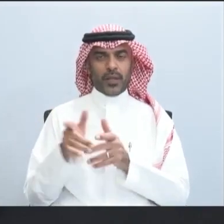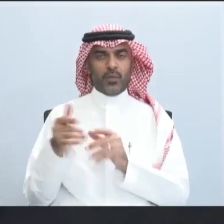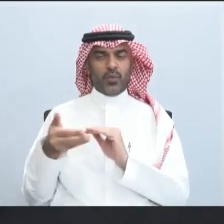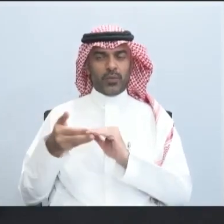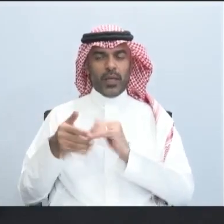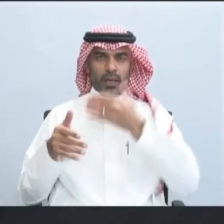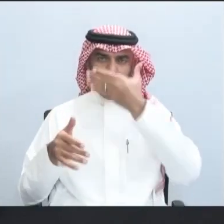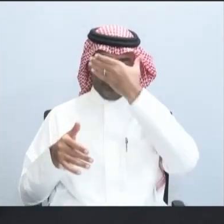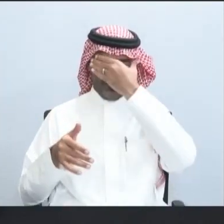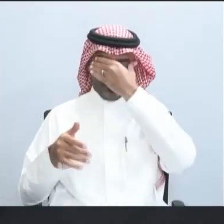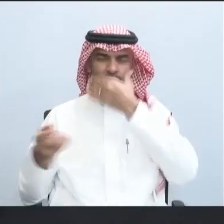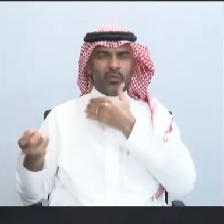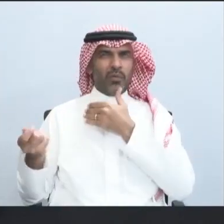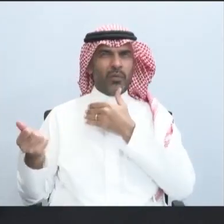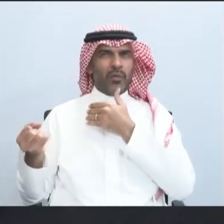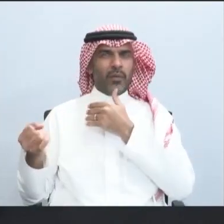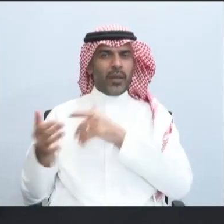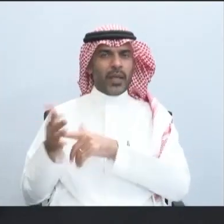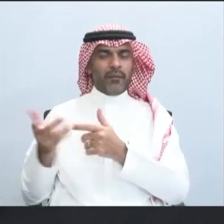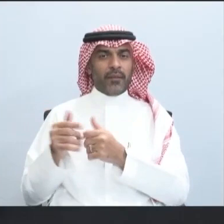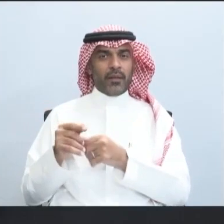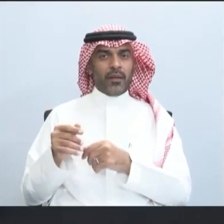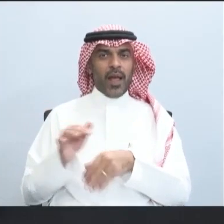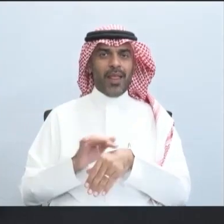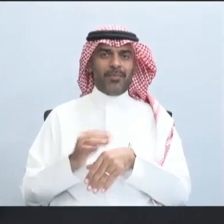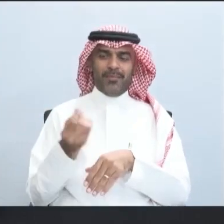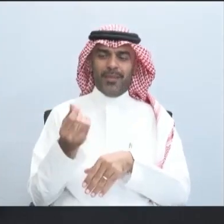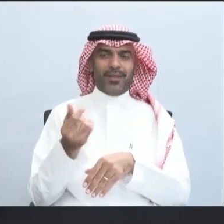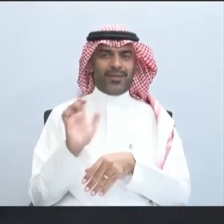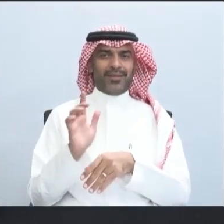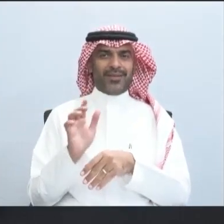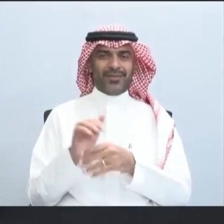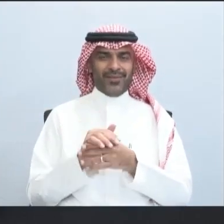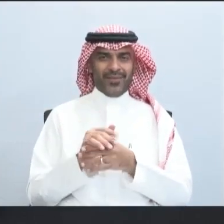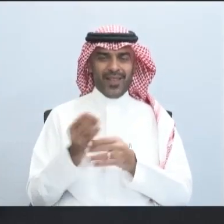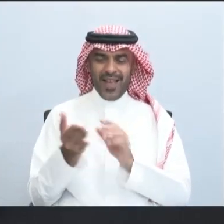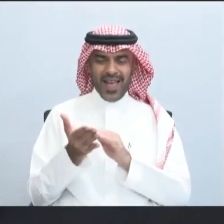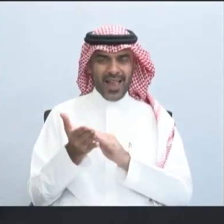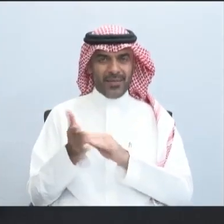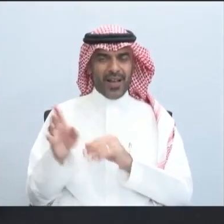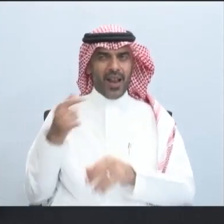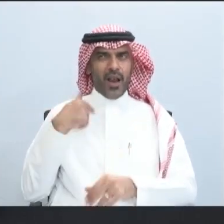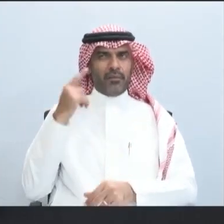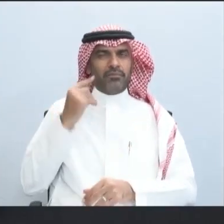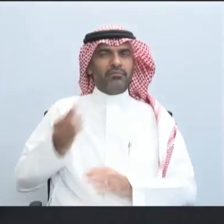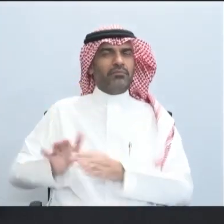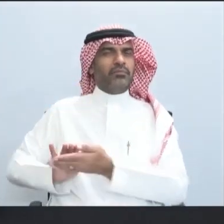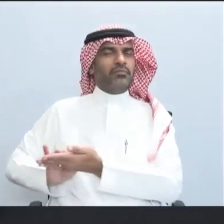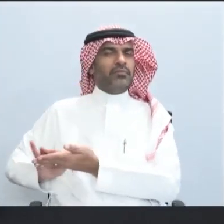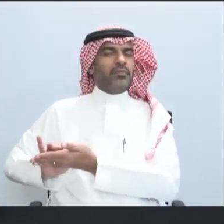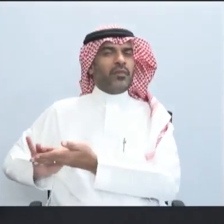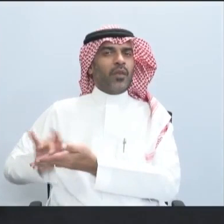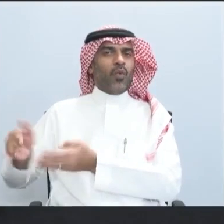بمعرفته احسنتم هل ملمس الملمس هو الذي سيساعدني لمعرفه الشيء